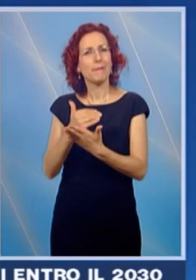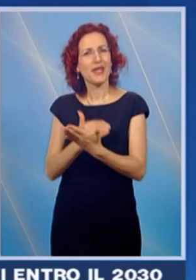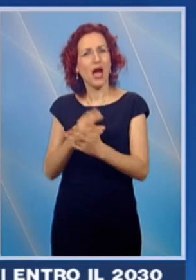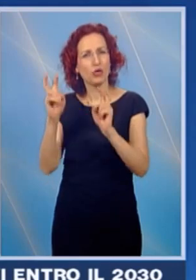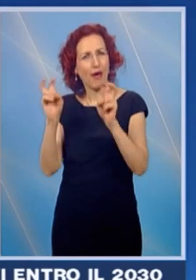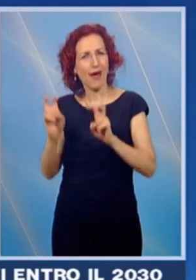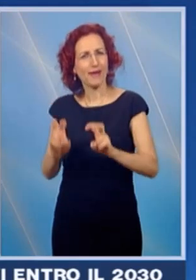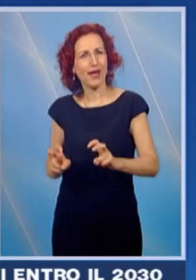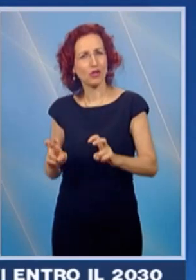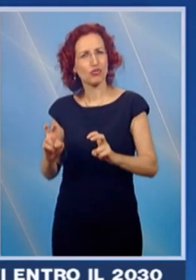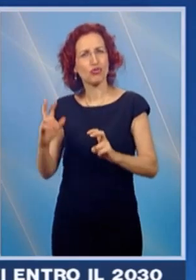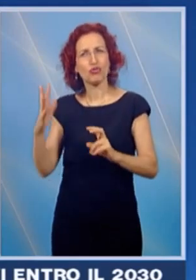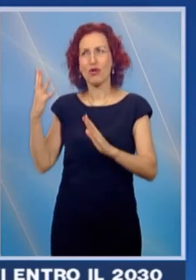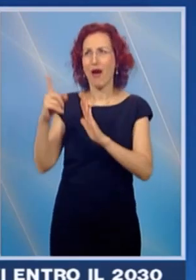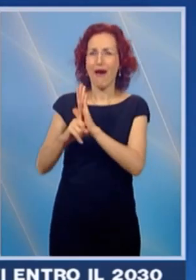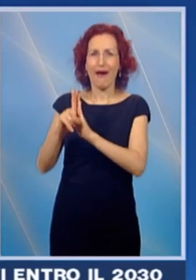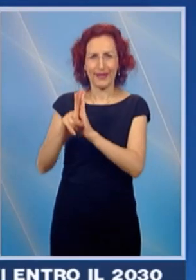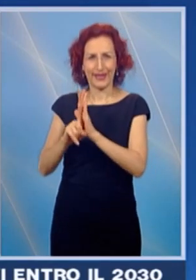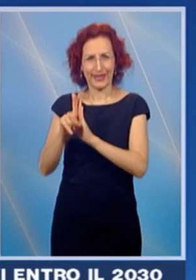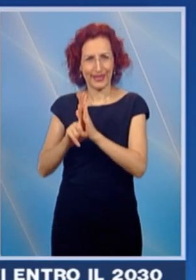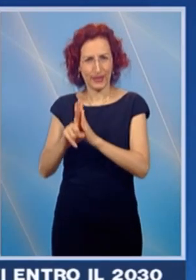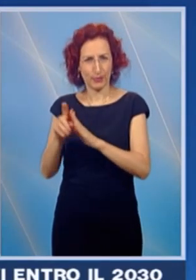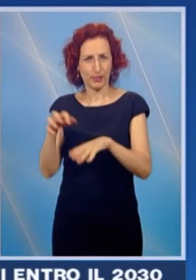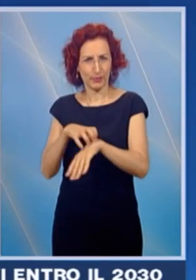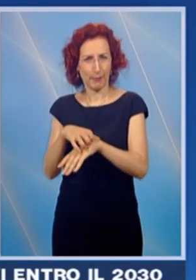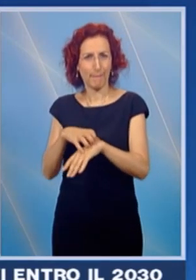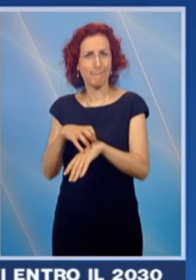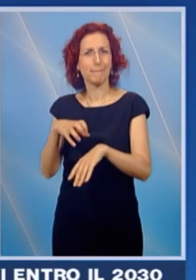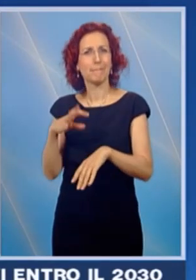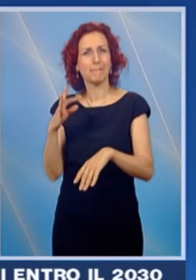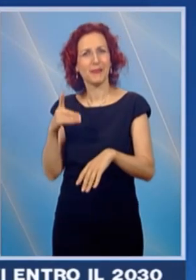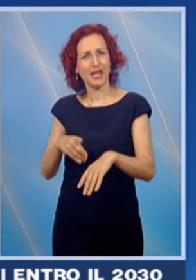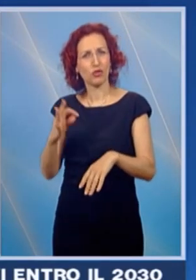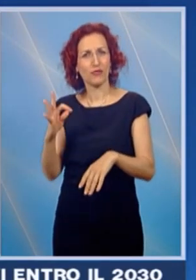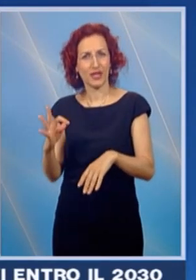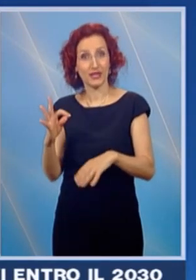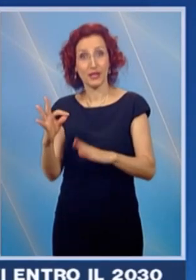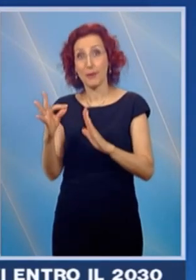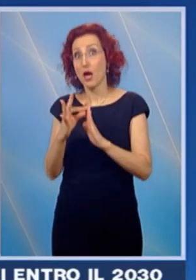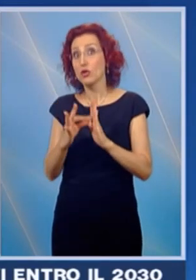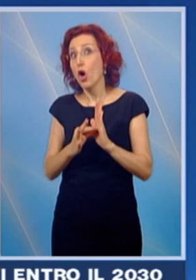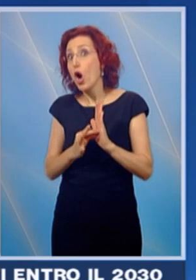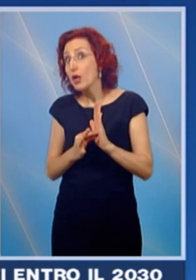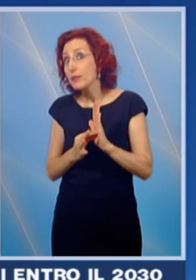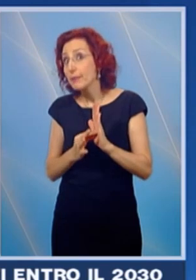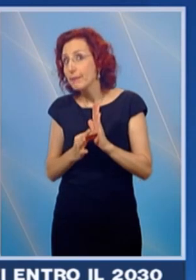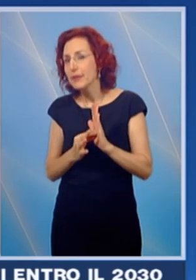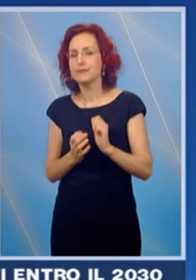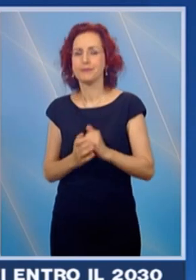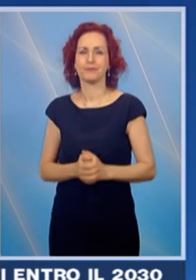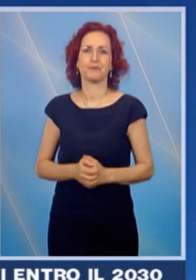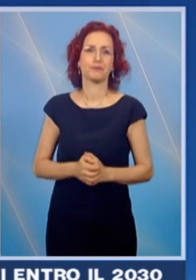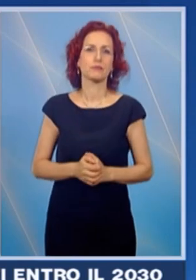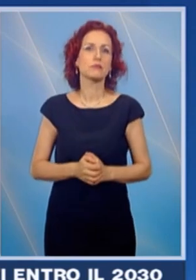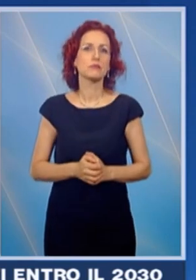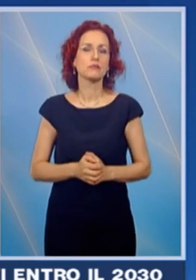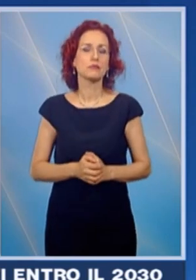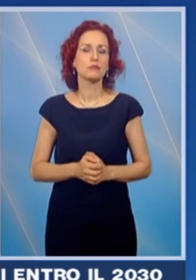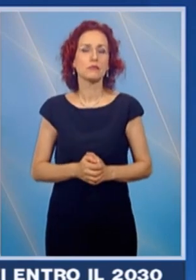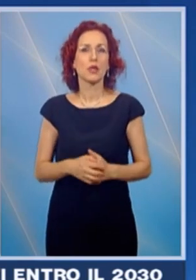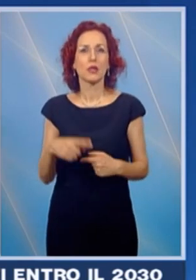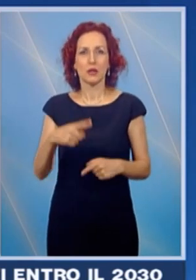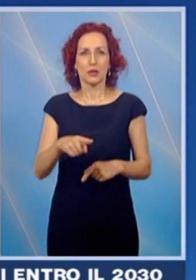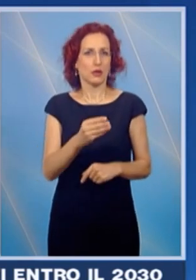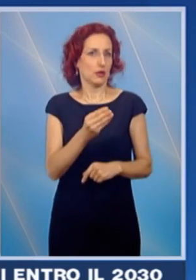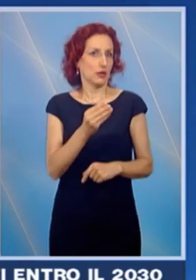il Ministro Pichetto Frattin, ma le norme hanno più volte... Il senso di questa interrogazione è appunto proprio quello